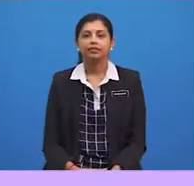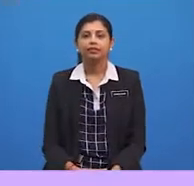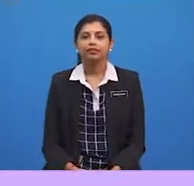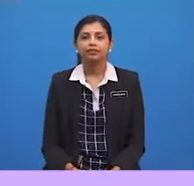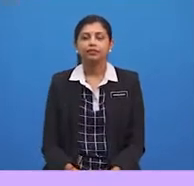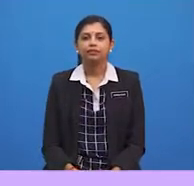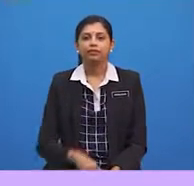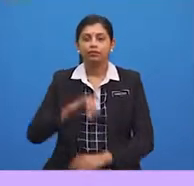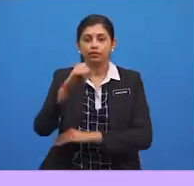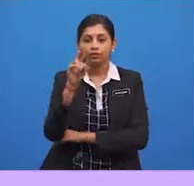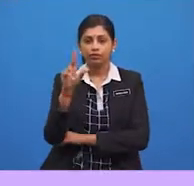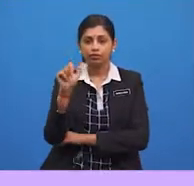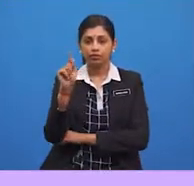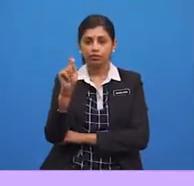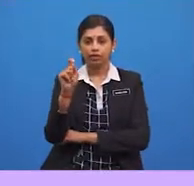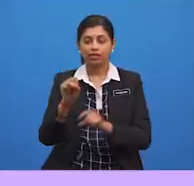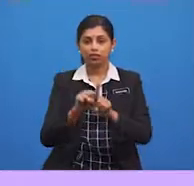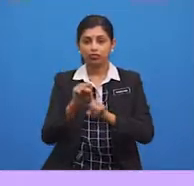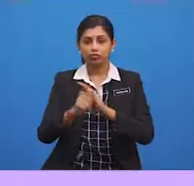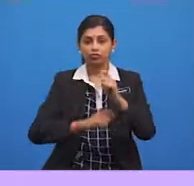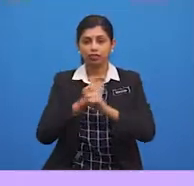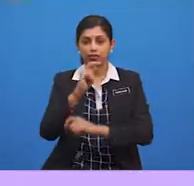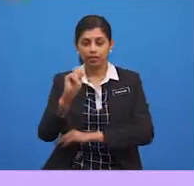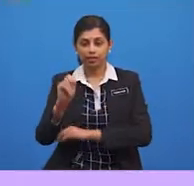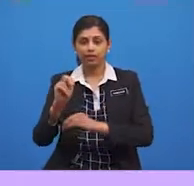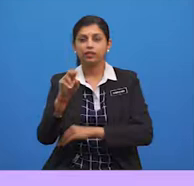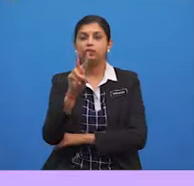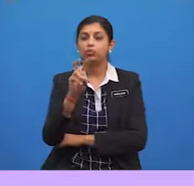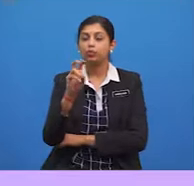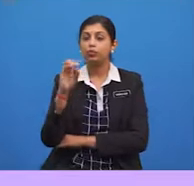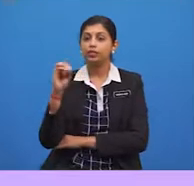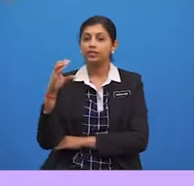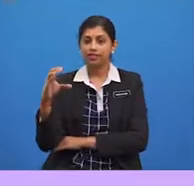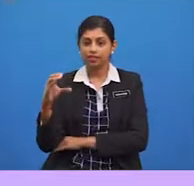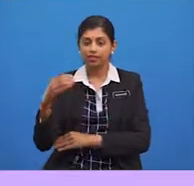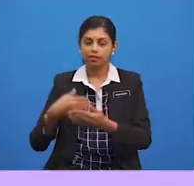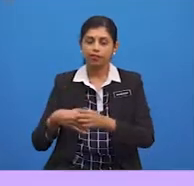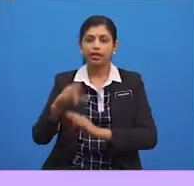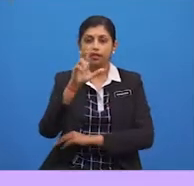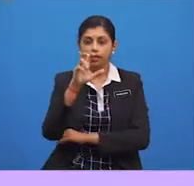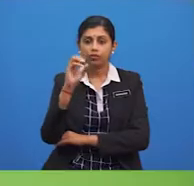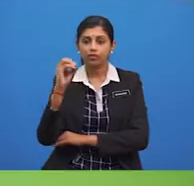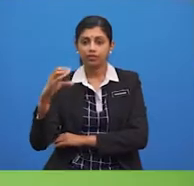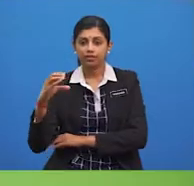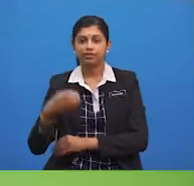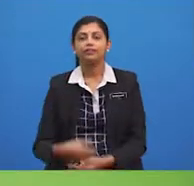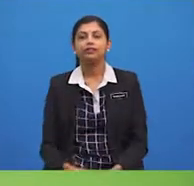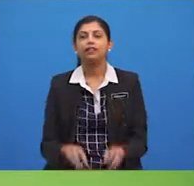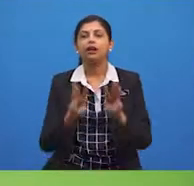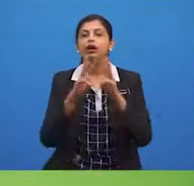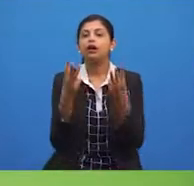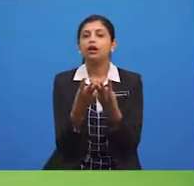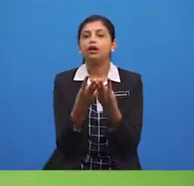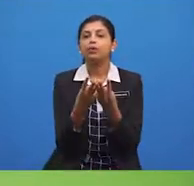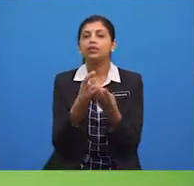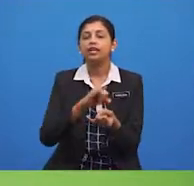manakala julat suhu tahunan antara 20 darjah Celsius hingga 30 darjah Celsius. Kawasan iklim